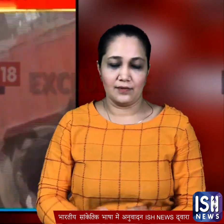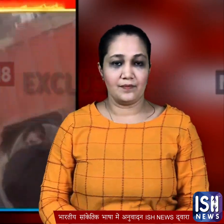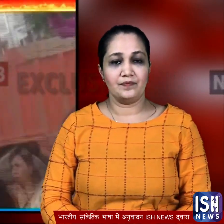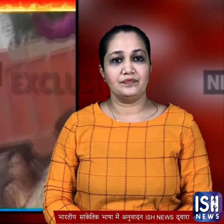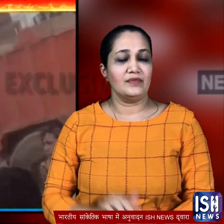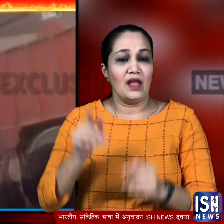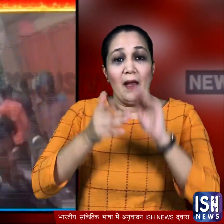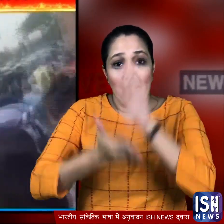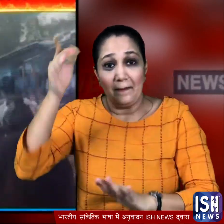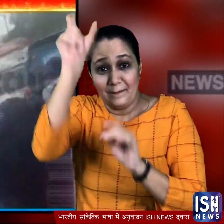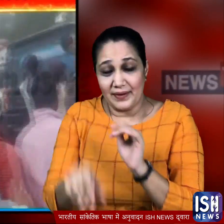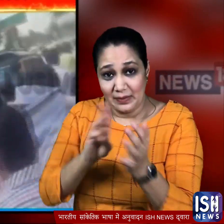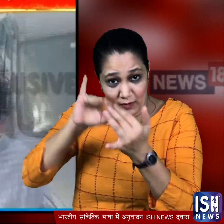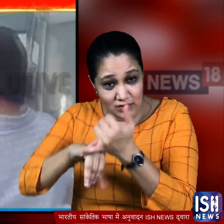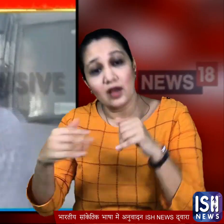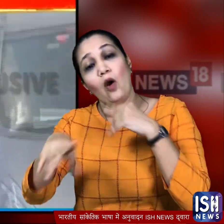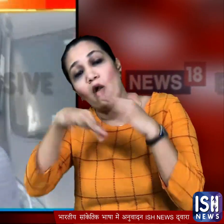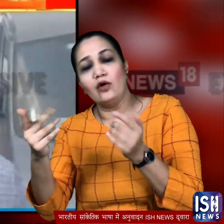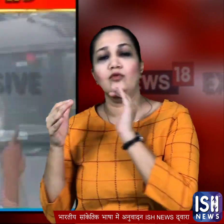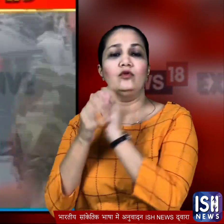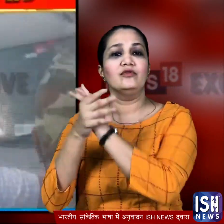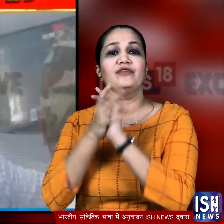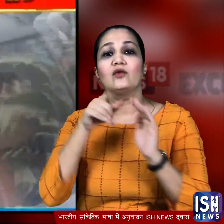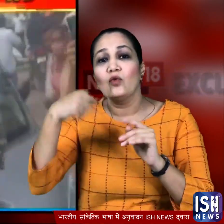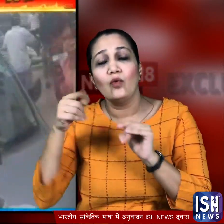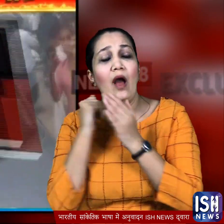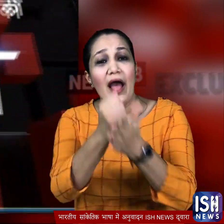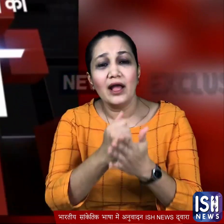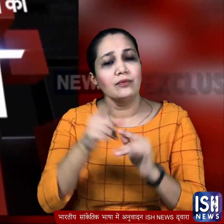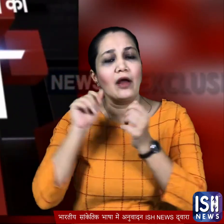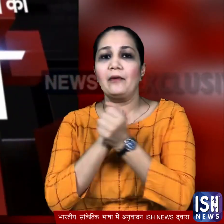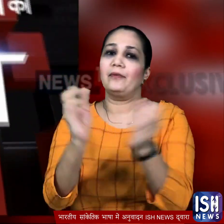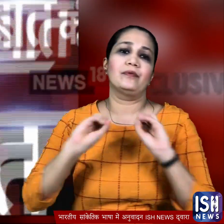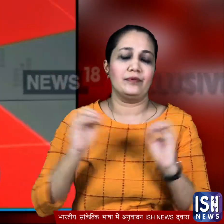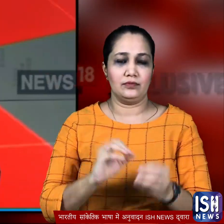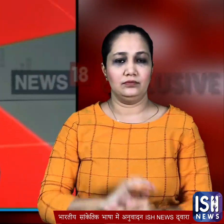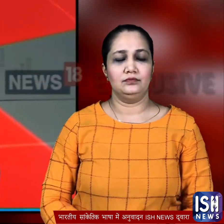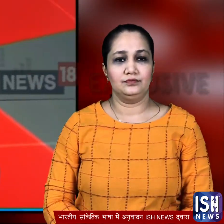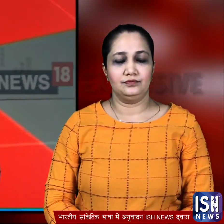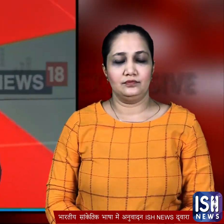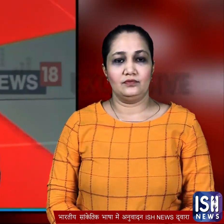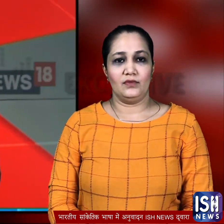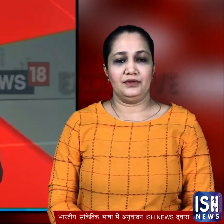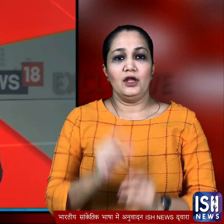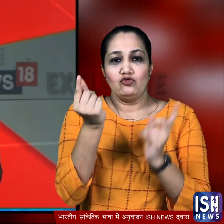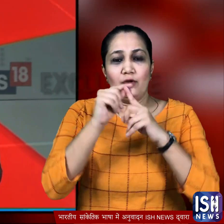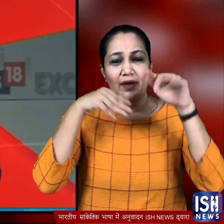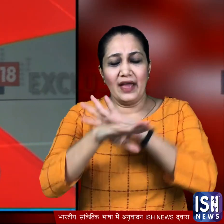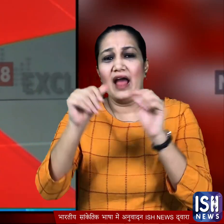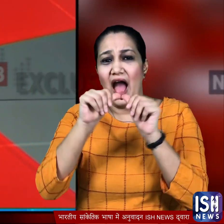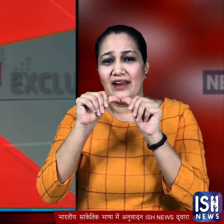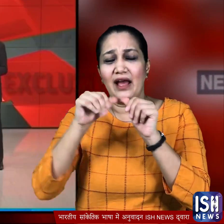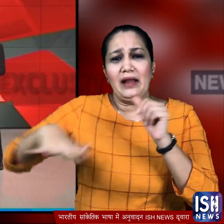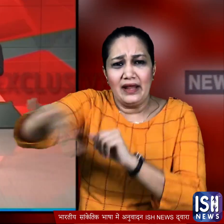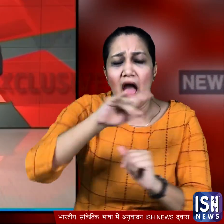तो भागने वाले अपराधी का पता चल पाया और न ही उसे भगाने वालों में कोई गिरफ्तार हुआ। उत्तर प्रदेश के अलीगढ़ शराब कांड के